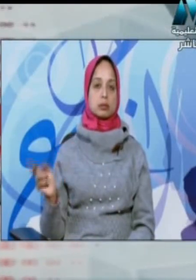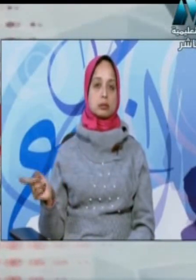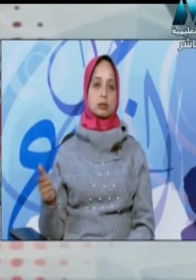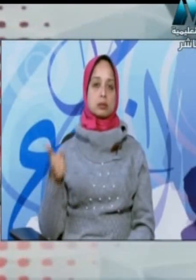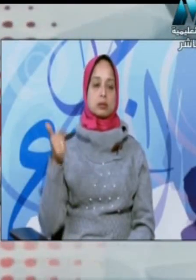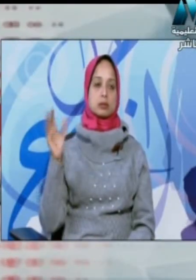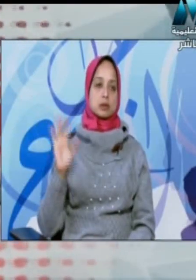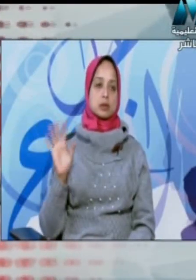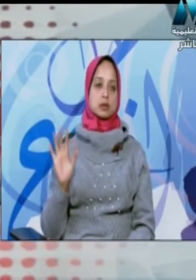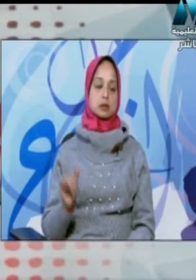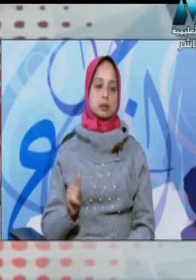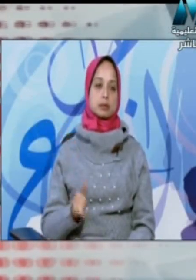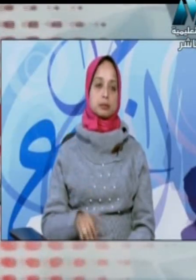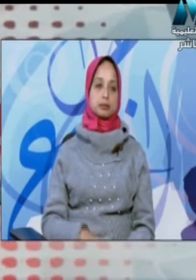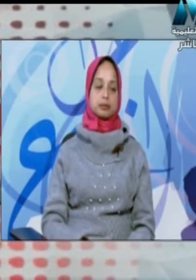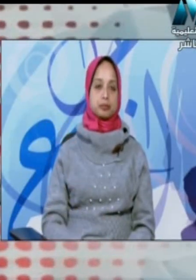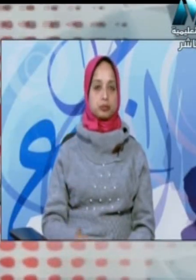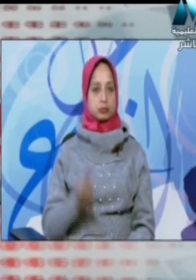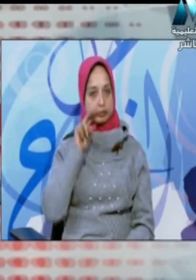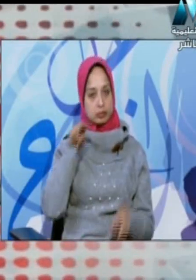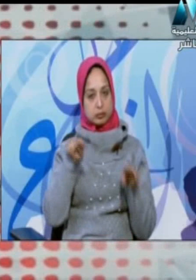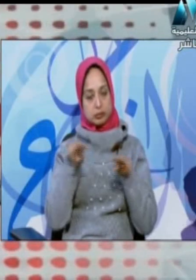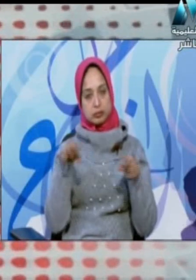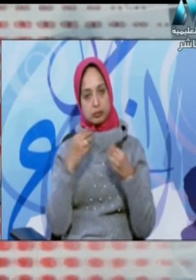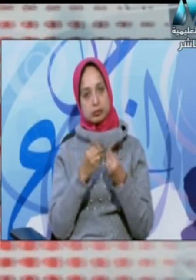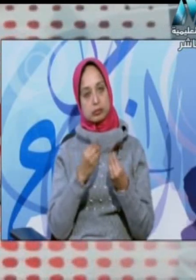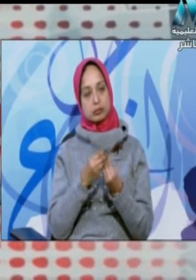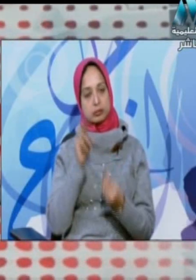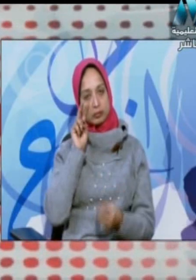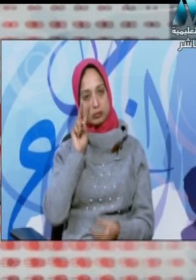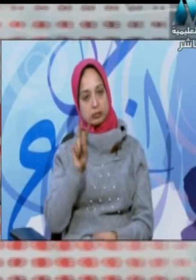في الفقره دي ونشوف